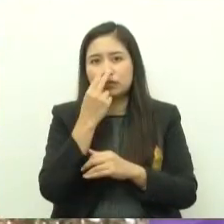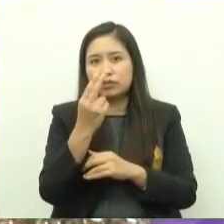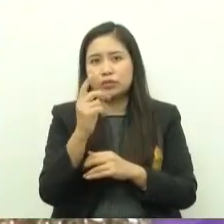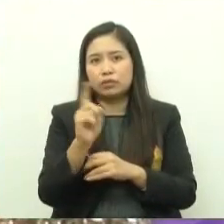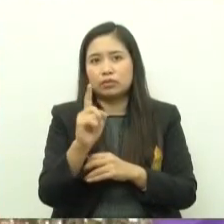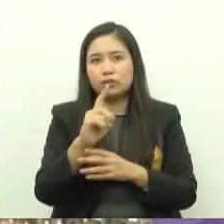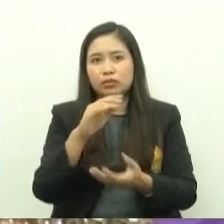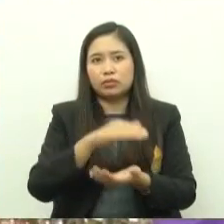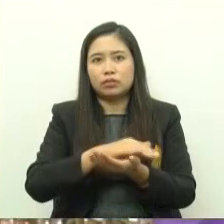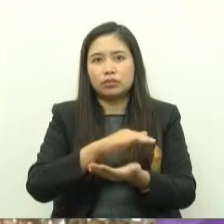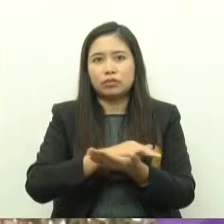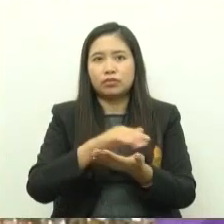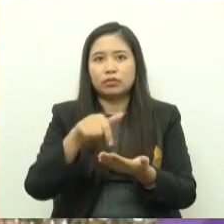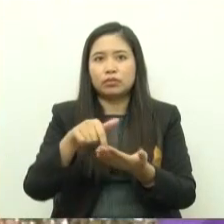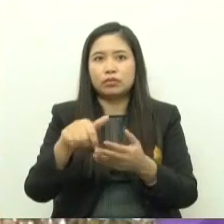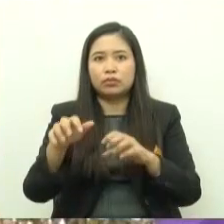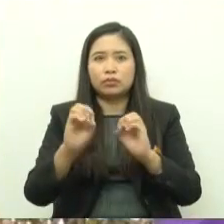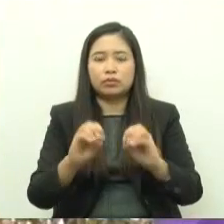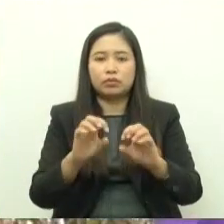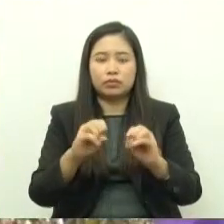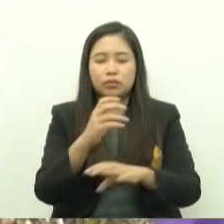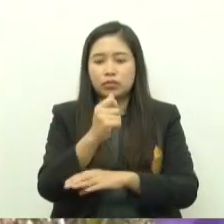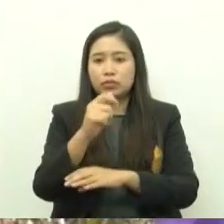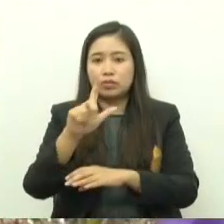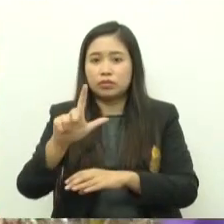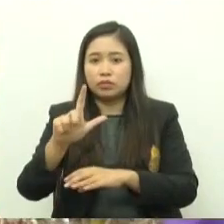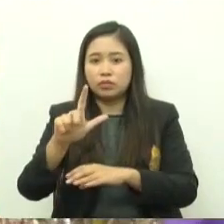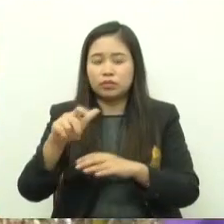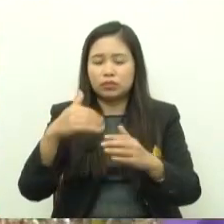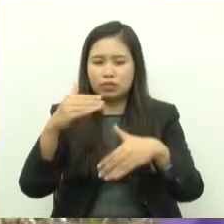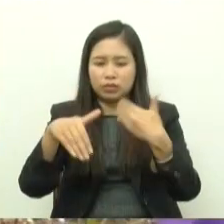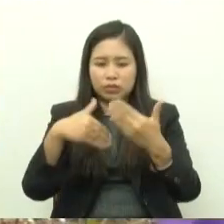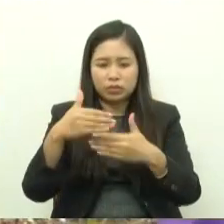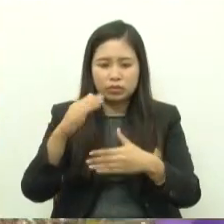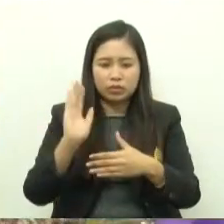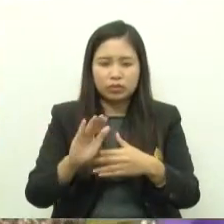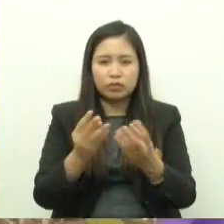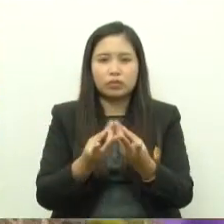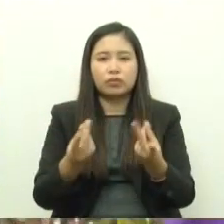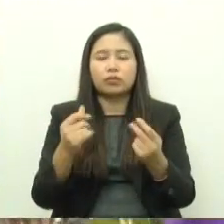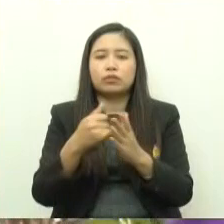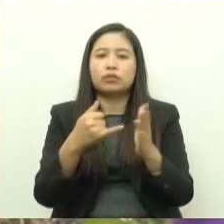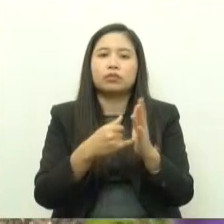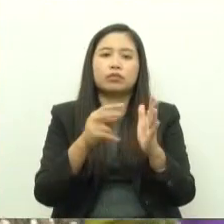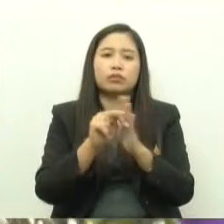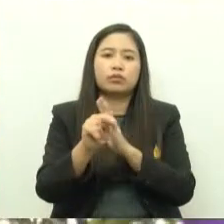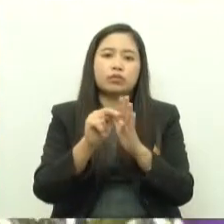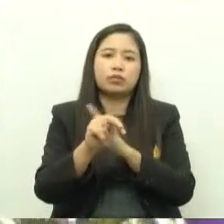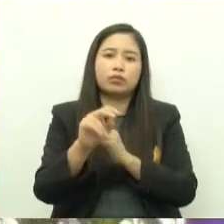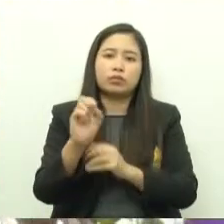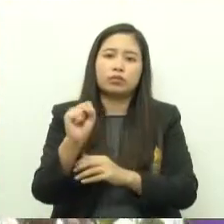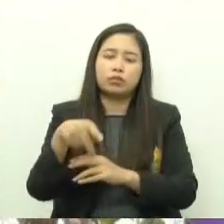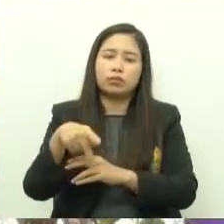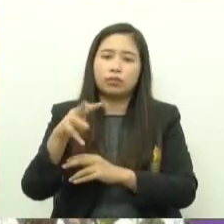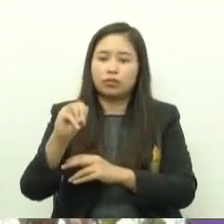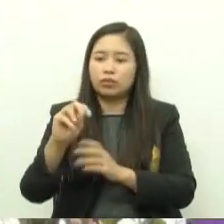ของการจัดการเรียนการสอน Active Learningที่บูรณาการกับวัฒนธรรมพื้นถิ่นของจังหวัดน่านนั้นทางสพสมน่านนะ